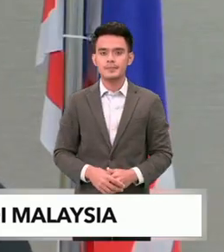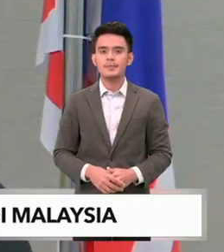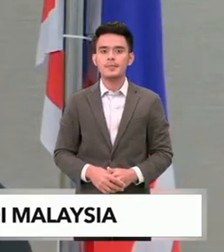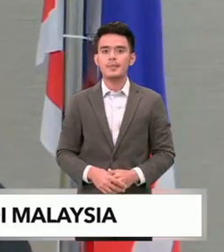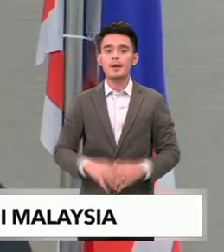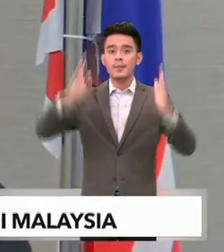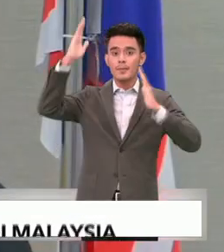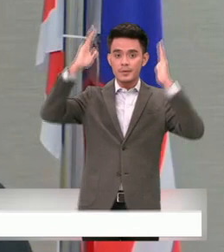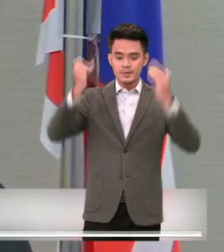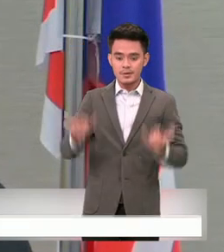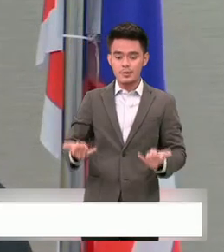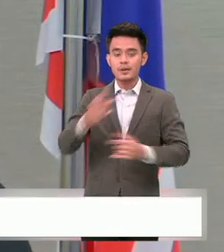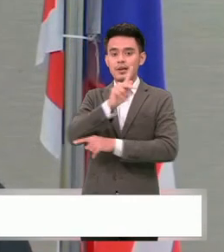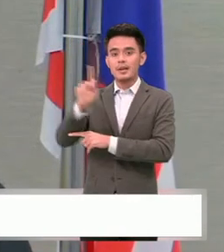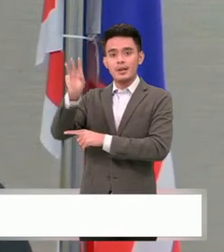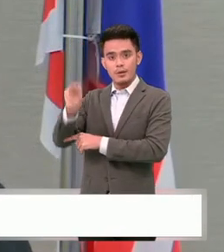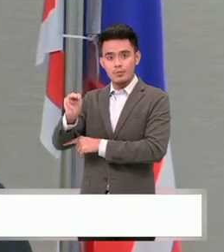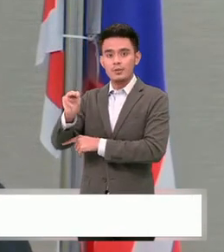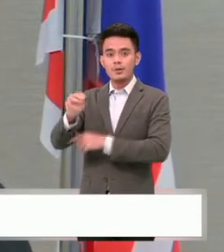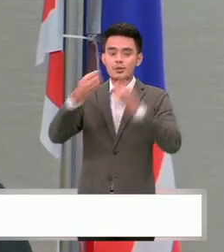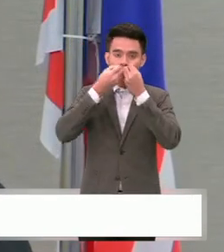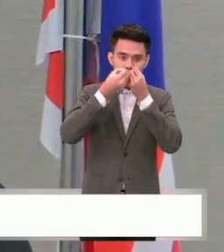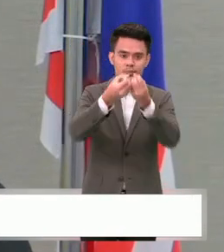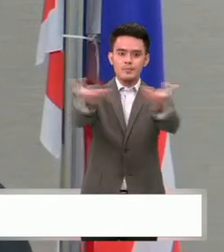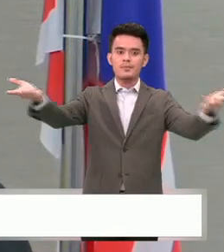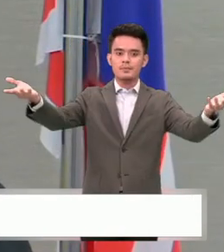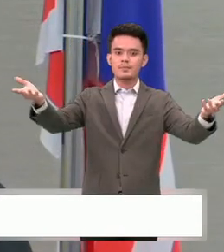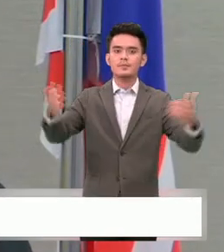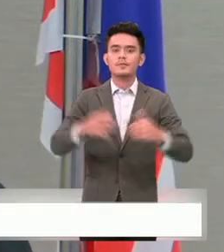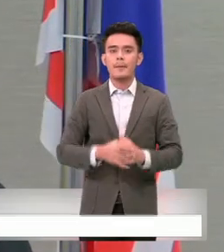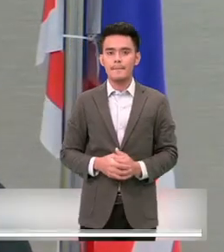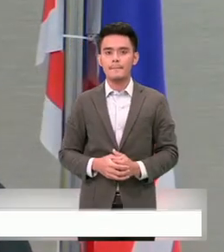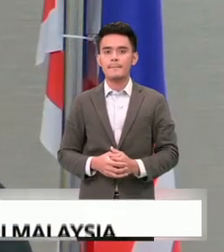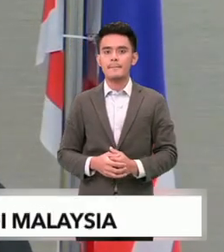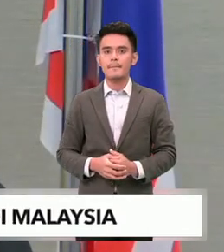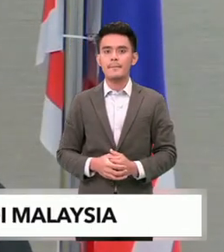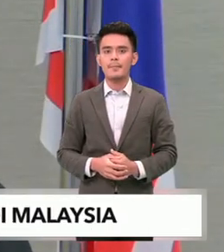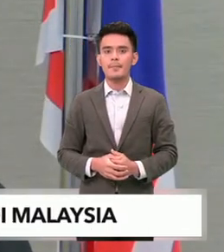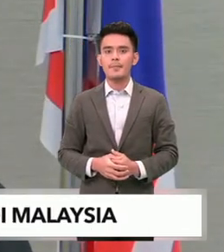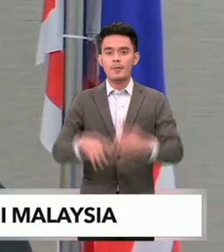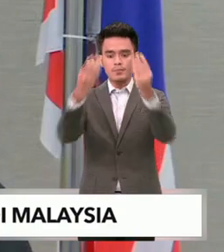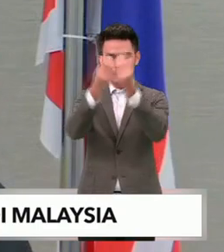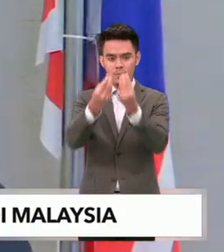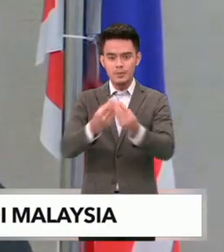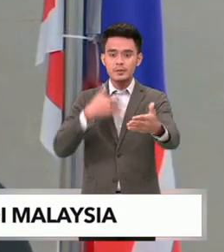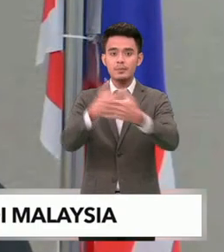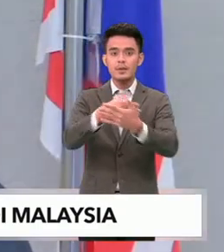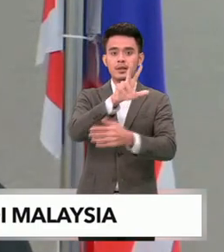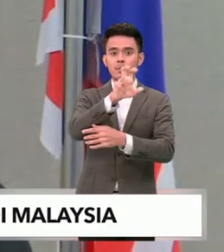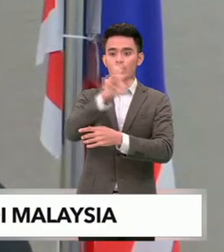Di Malaysia, Kementerian Kesihatan Malaysia ingin memaklumkan bahawa secara kumulatif sehingga 30